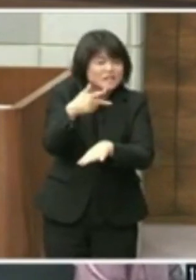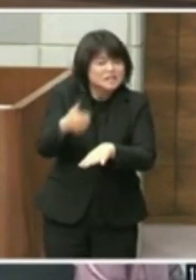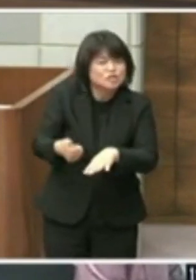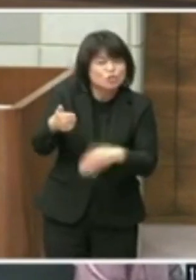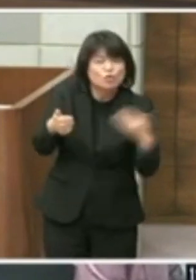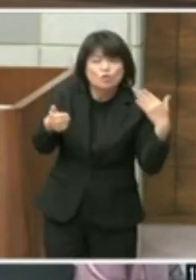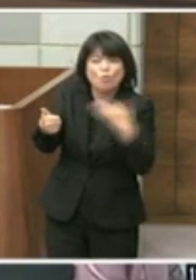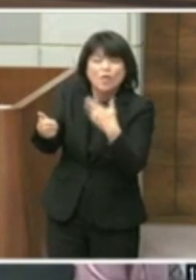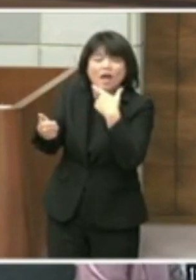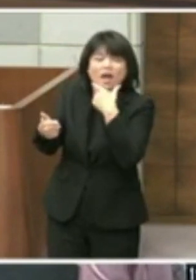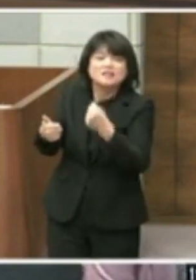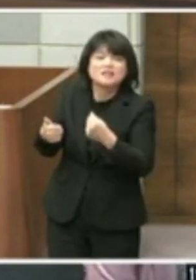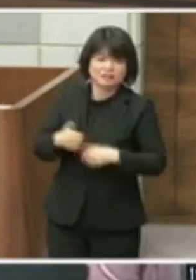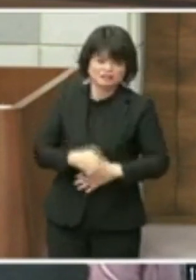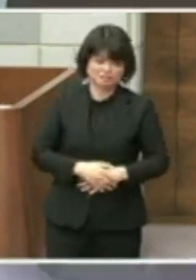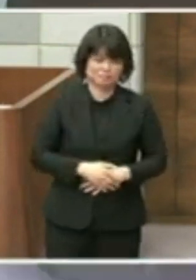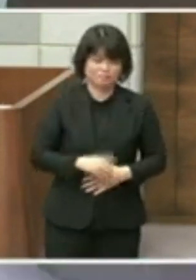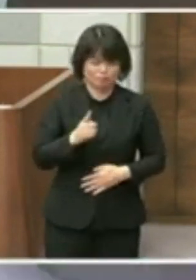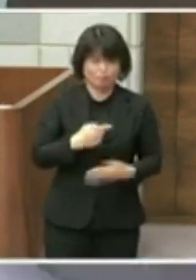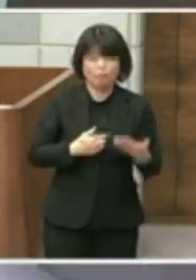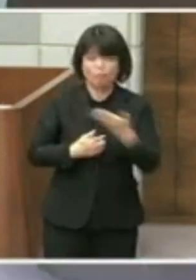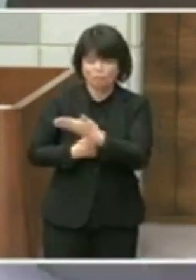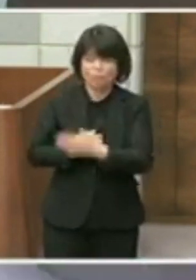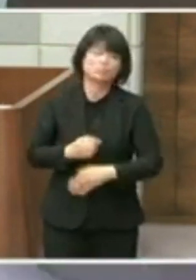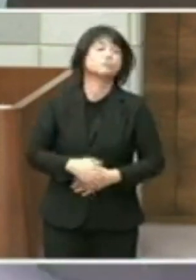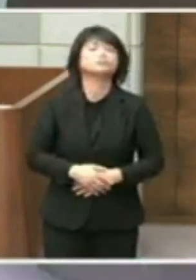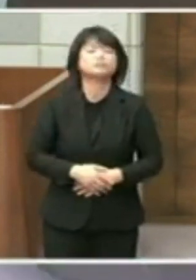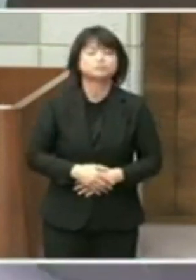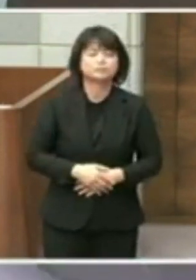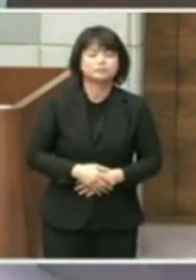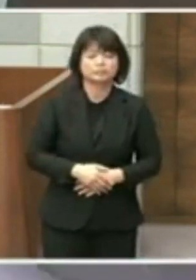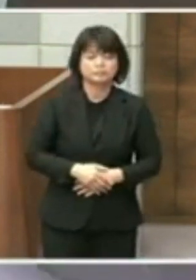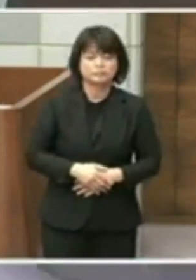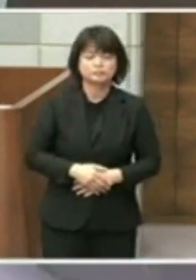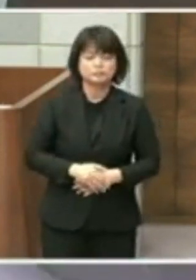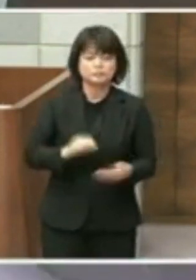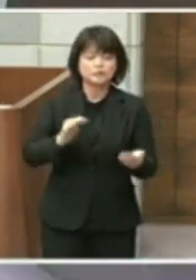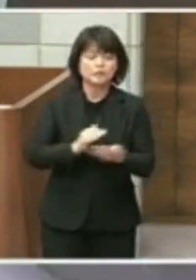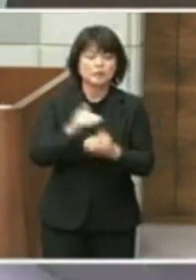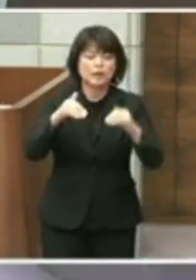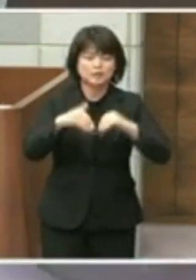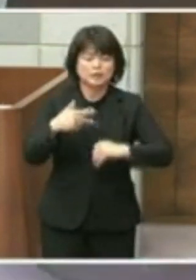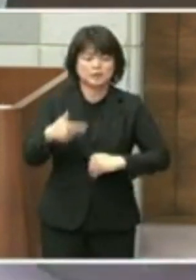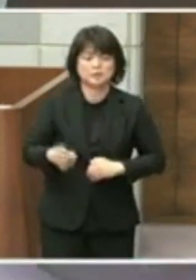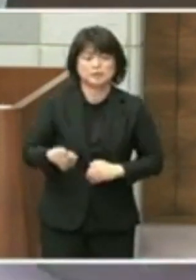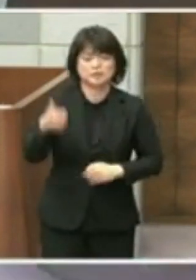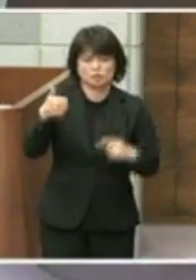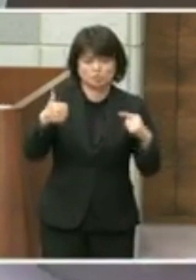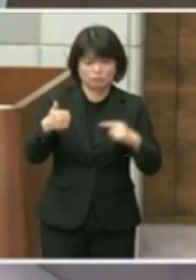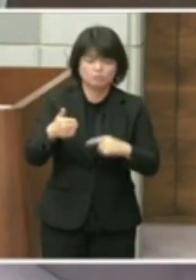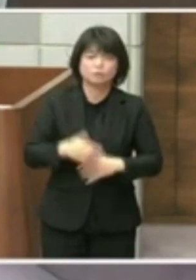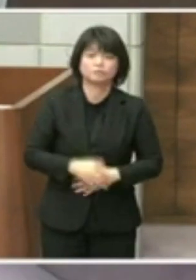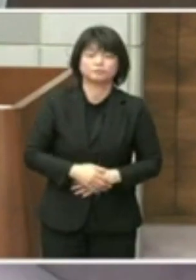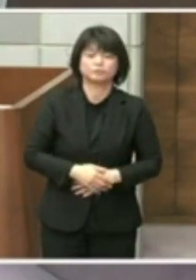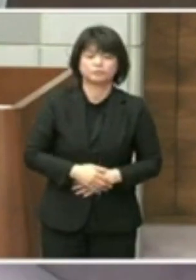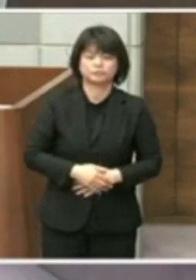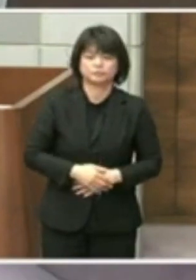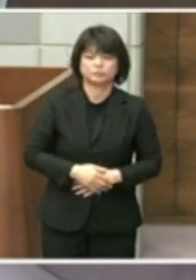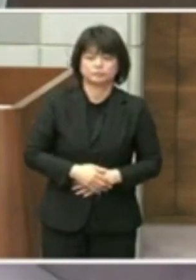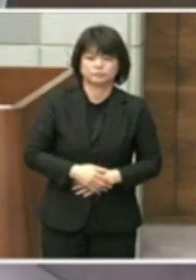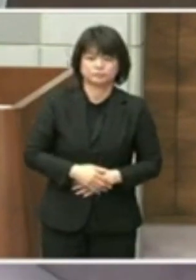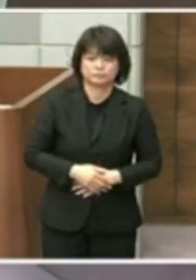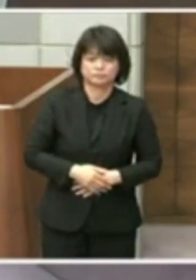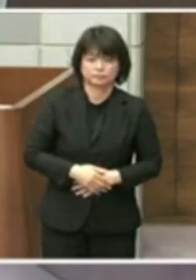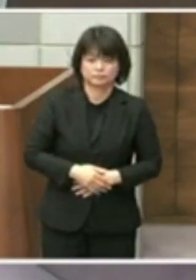と思うんですけれども、いかがでしょうか。 市長丸谷。 丸谷市長。 辻元議員から